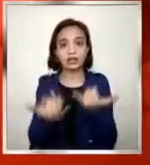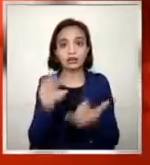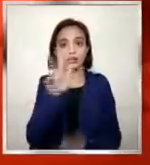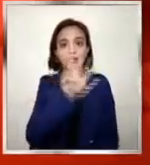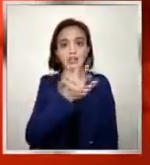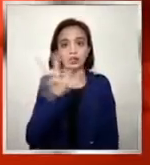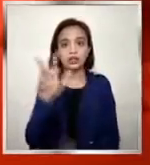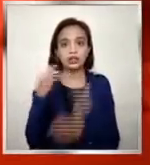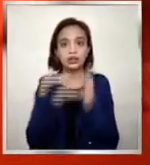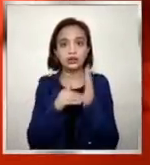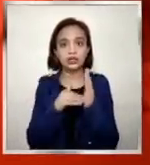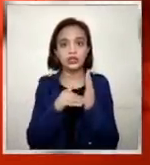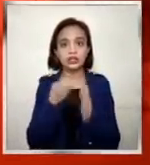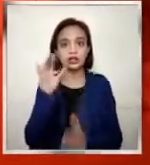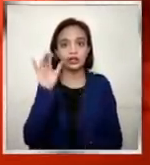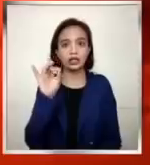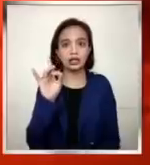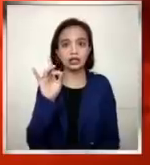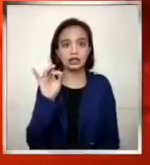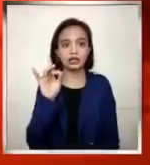ang kabuang bilang ng deaths.